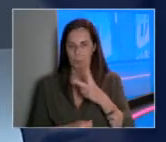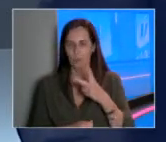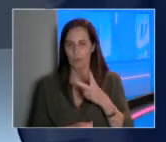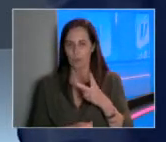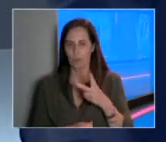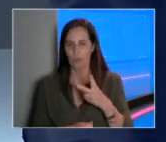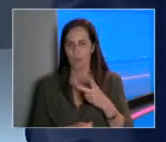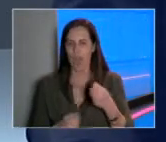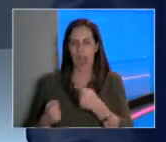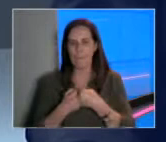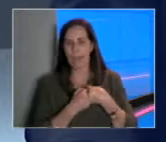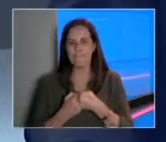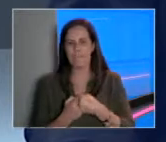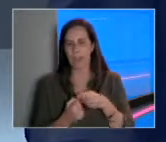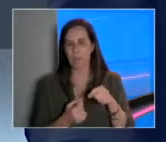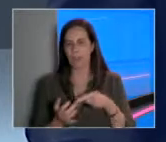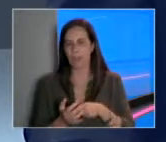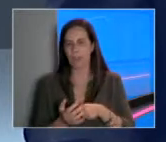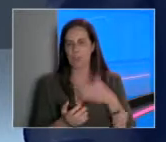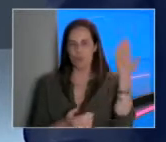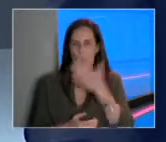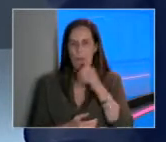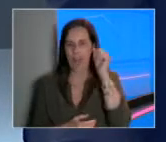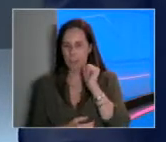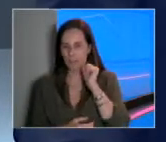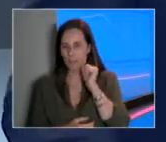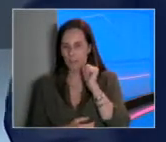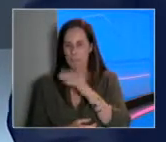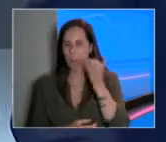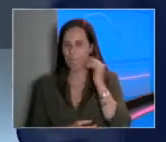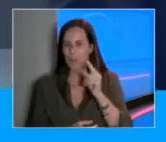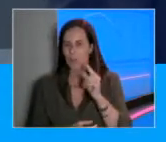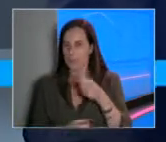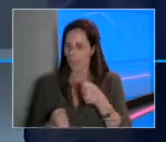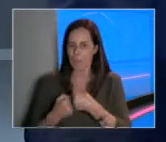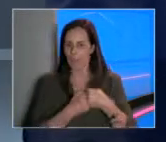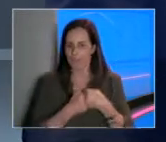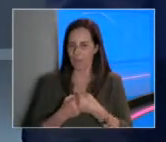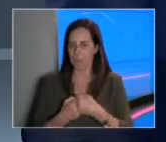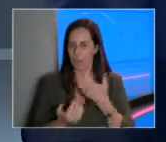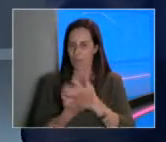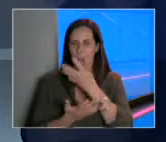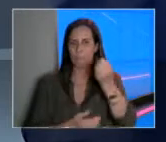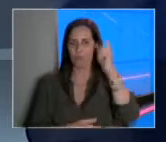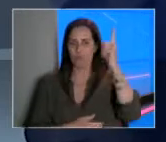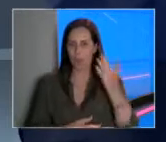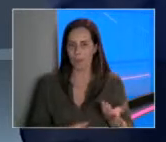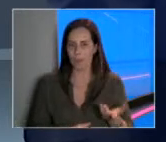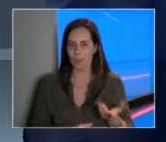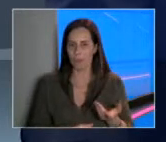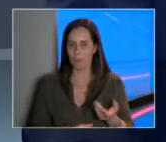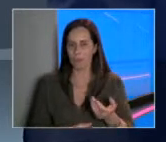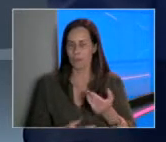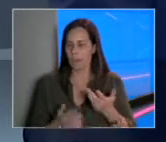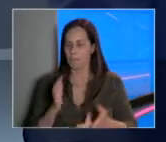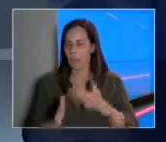בעצם, המאבק הזה, המאבק בין השחורים ללבנים בארצות הברית, הוא מאבק כמה, 400 שנה פחות או יותר, שמתפרץ